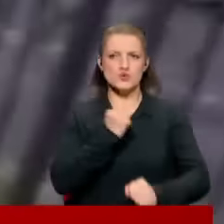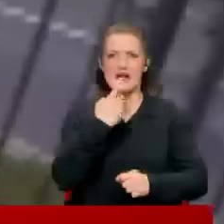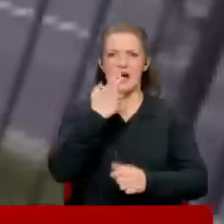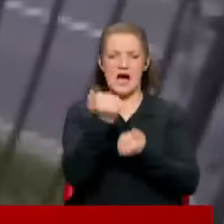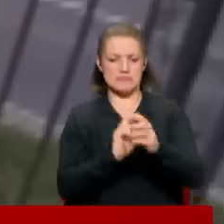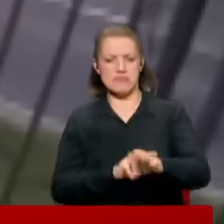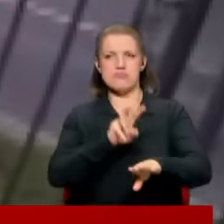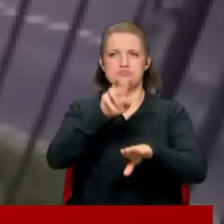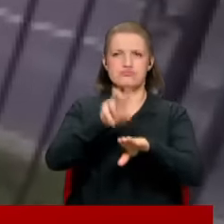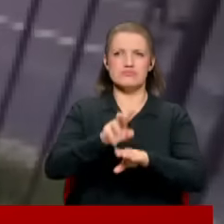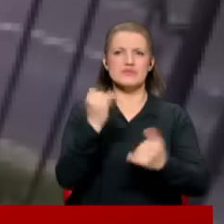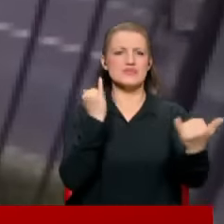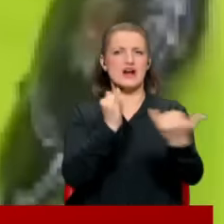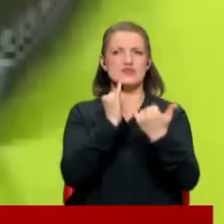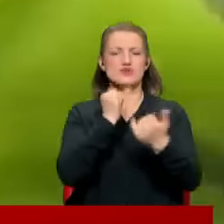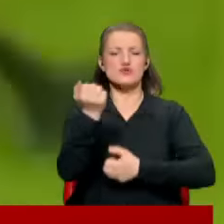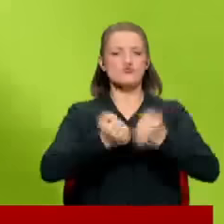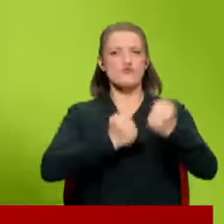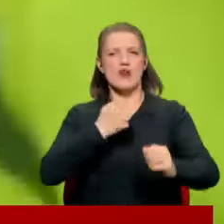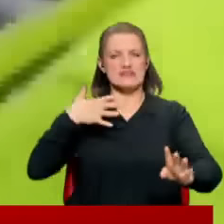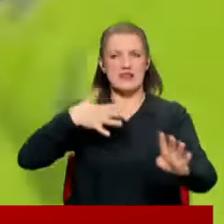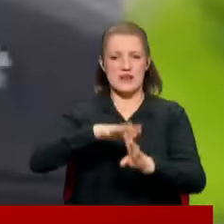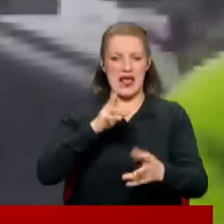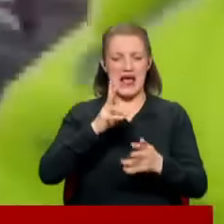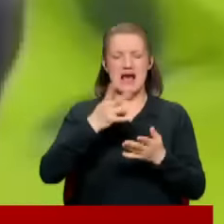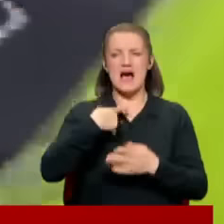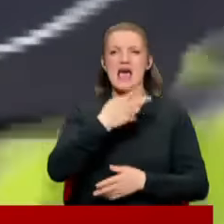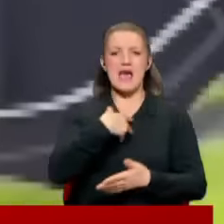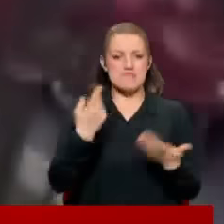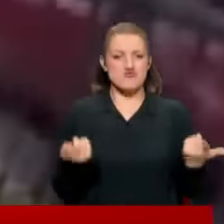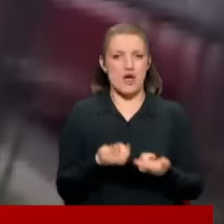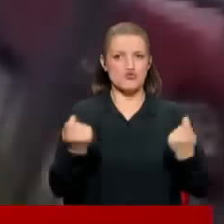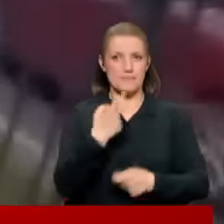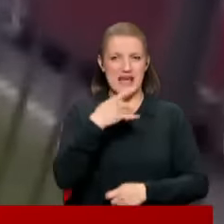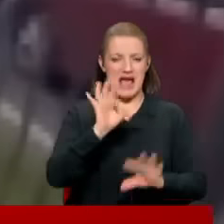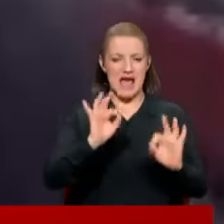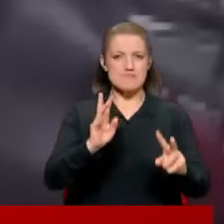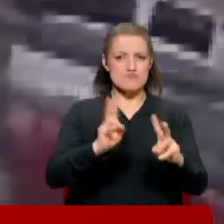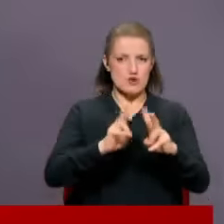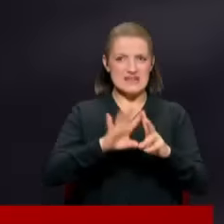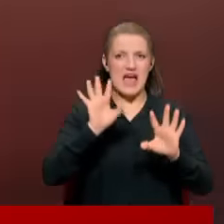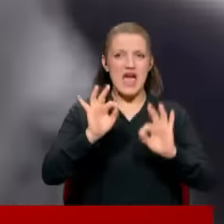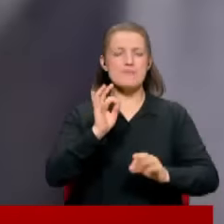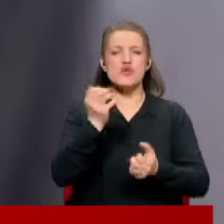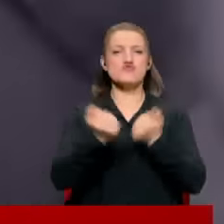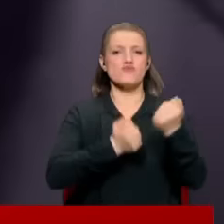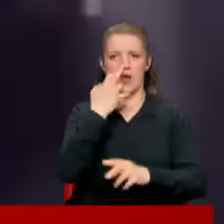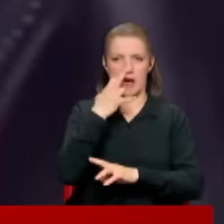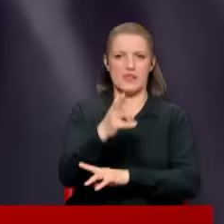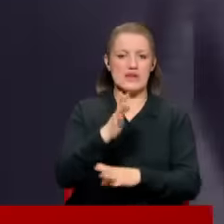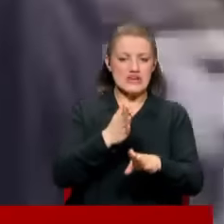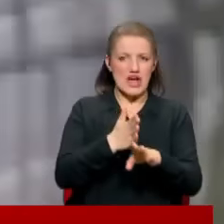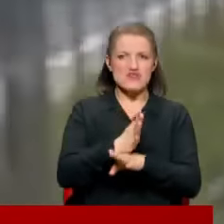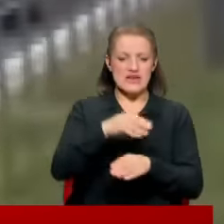çıktı, trafikte tartıştığı sürücüye saldırdı. Emniyet mensubuyum diyerek hem polisi hem de sürücüyü kandırdı.